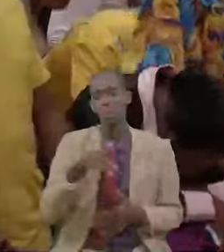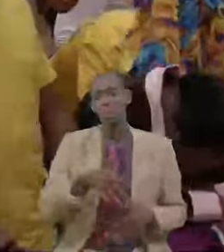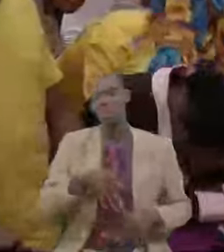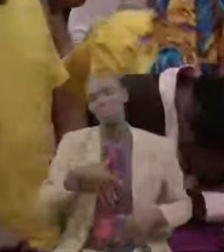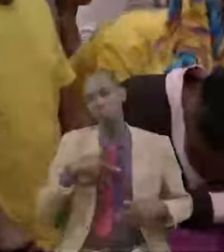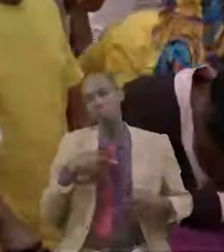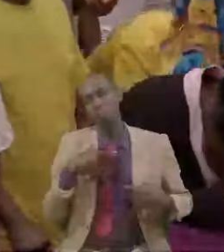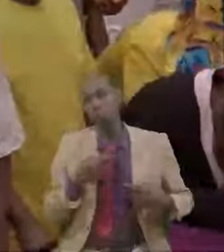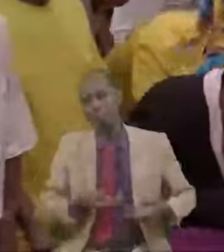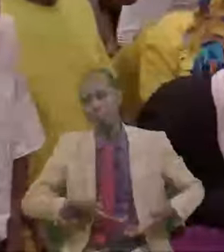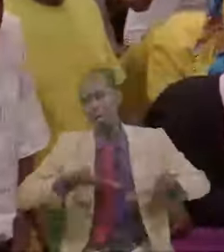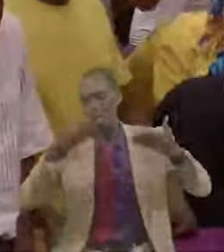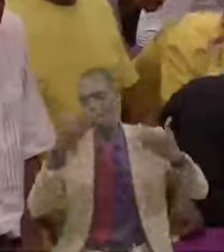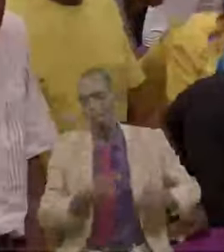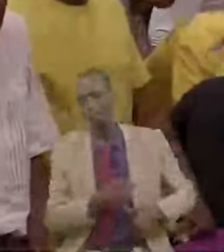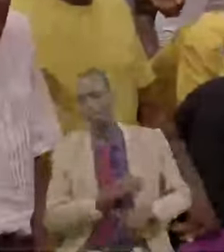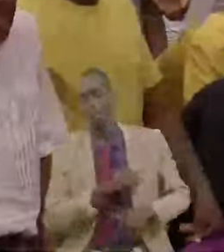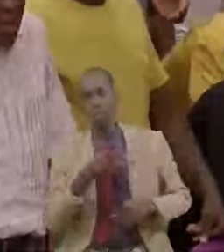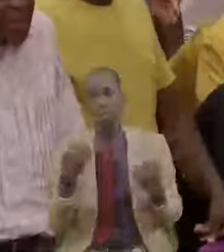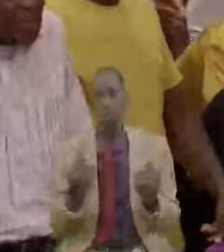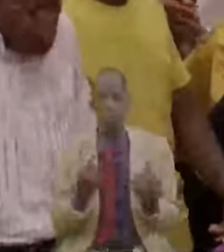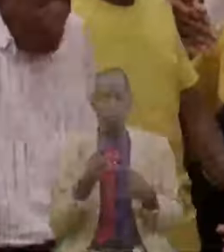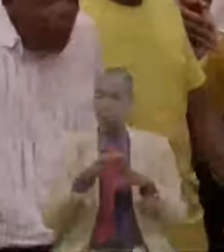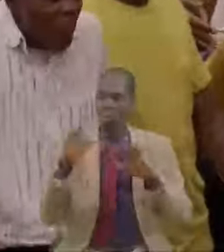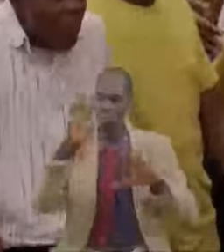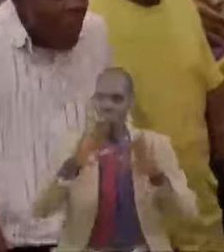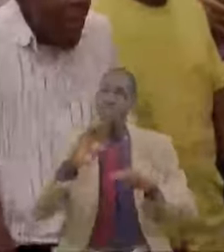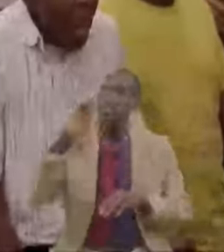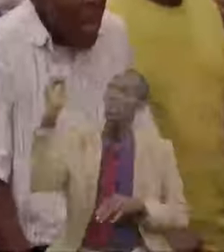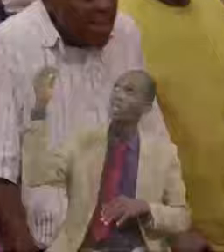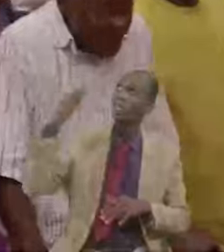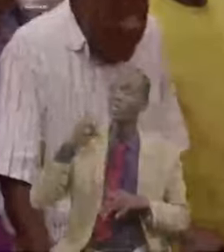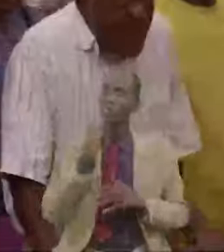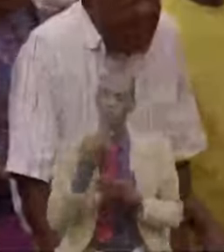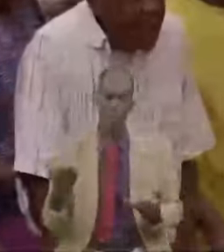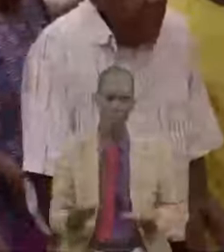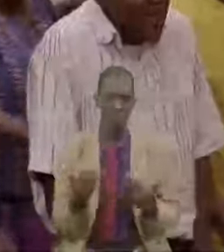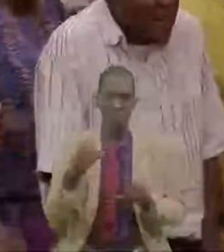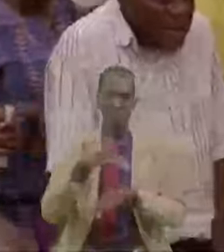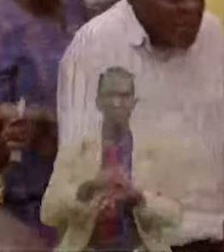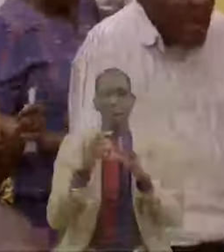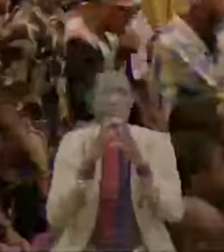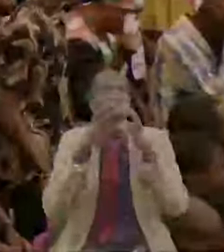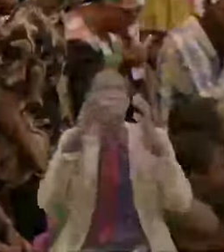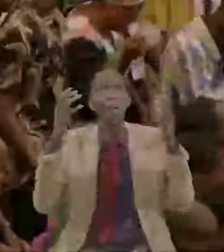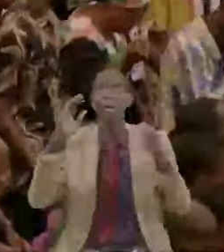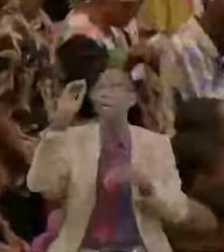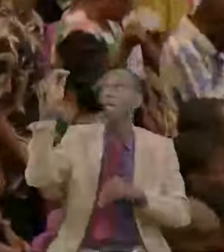Vous avez la culpabilité là-bas, la grâce est disponible là. Une grande,